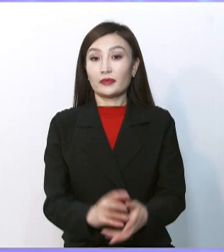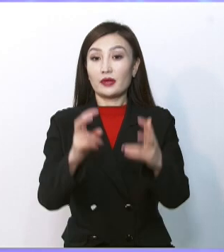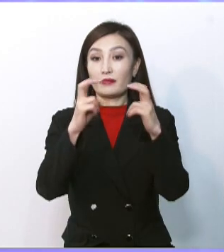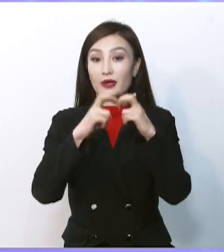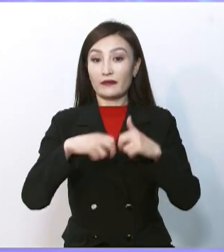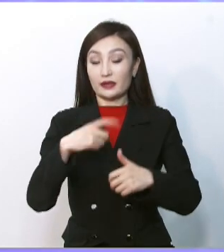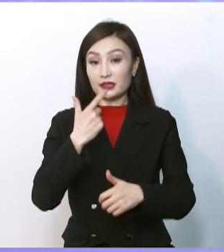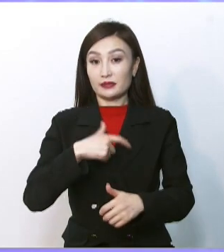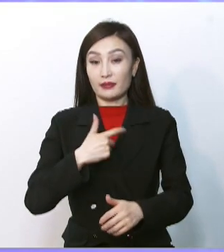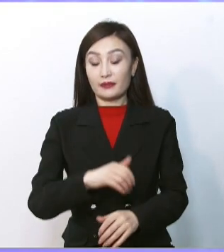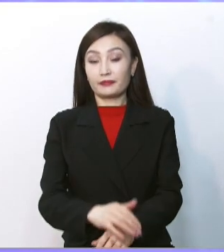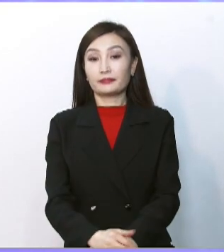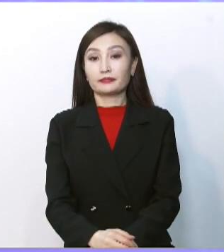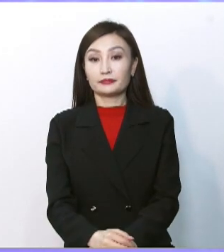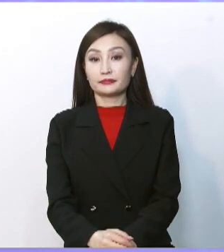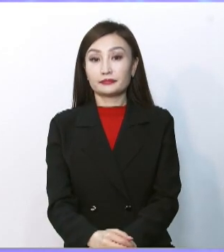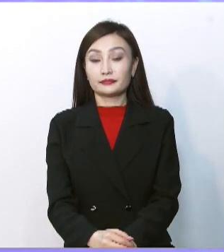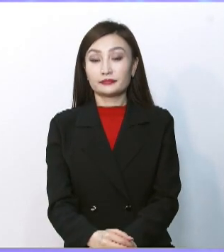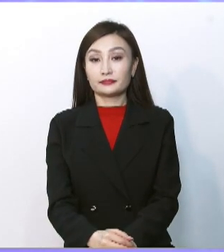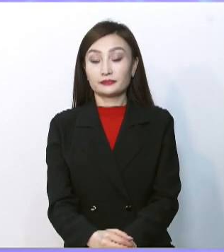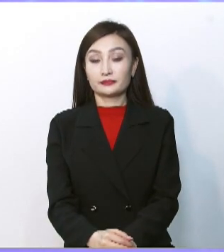Проверьте себя.